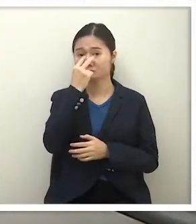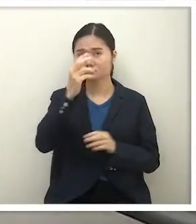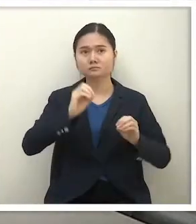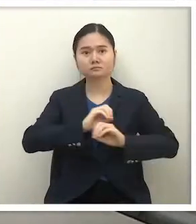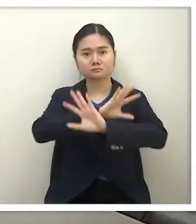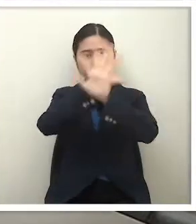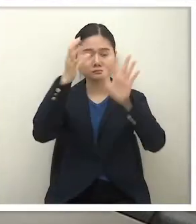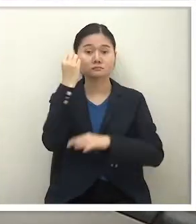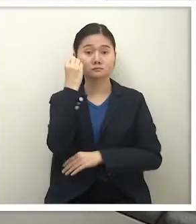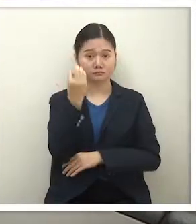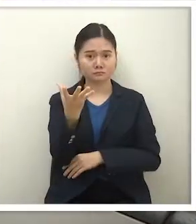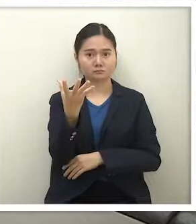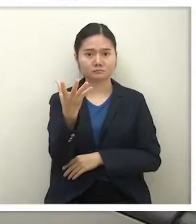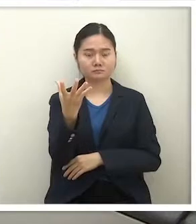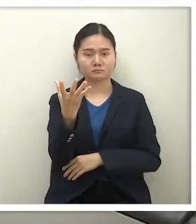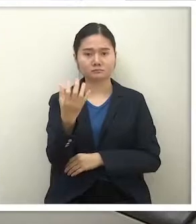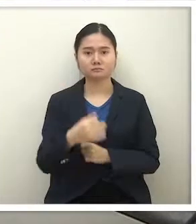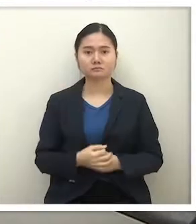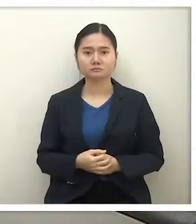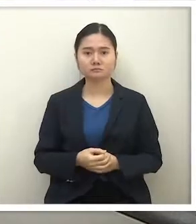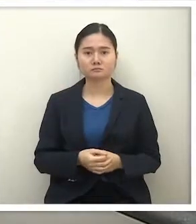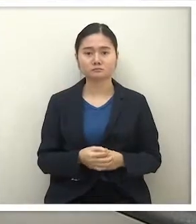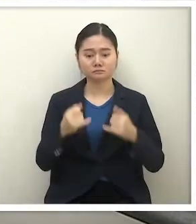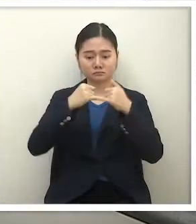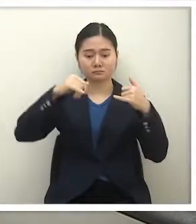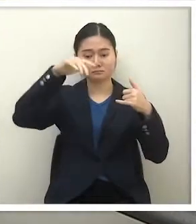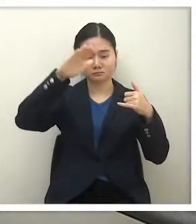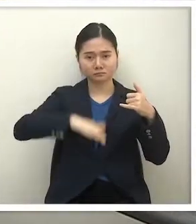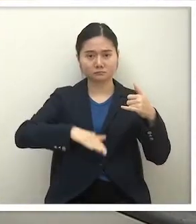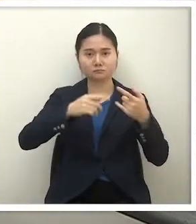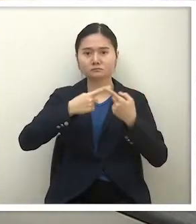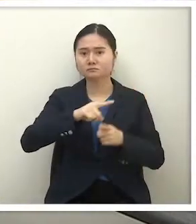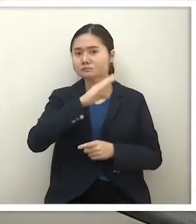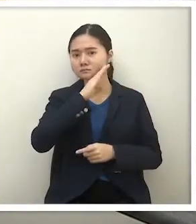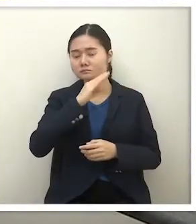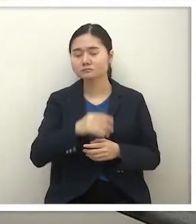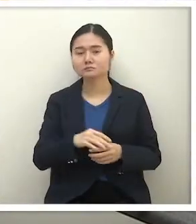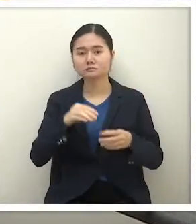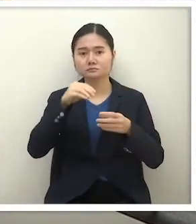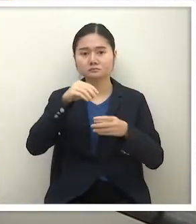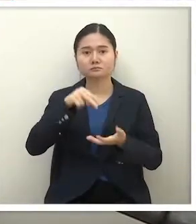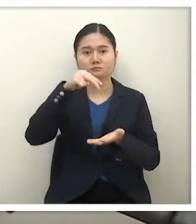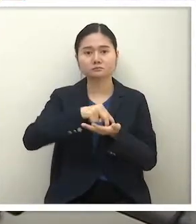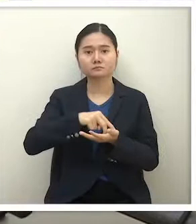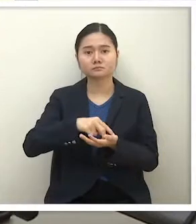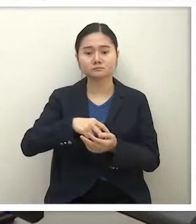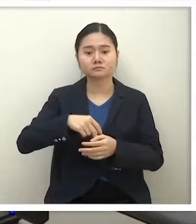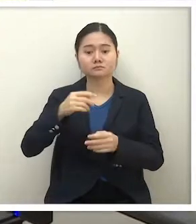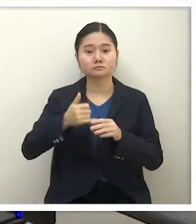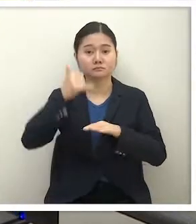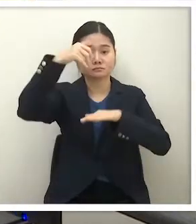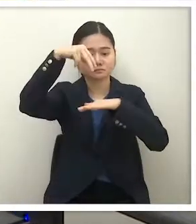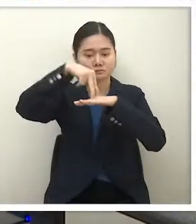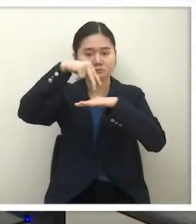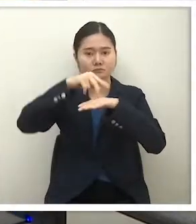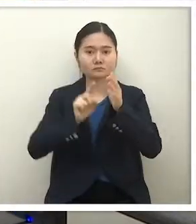ฟ้ามากกว่านะครับเส้นนี้จะอยู่ต่ำแต่ถ้าเราอยู่บนที่สูงนะครับ